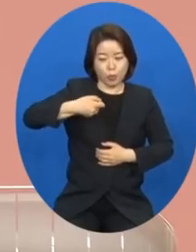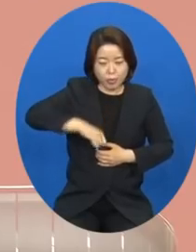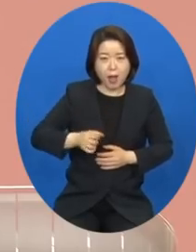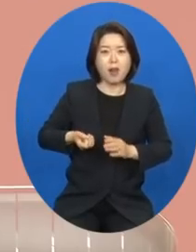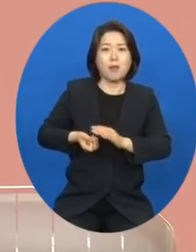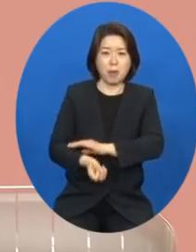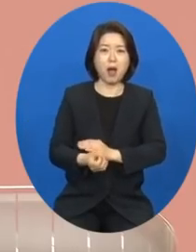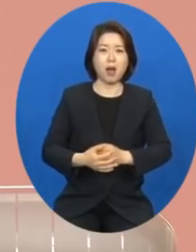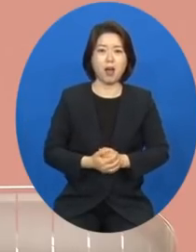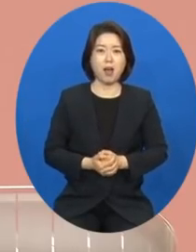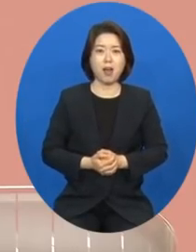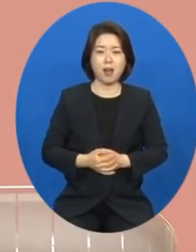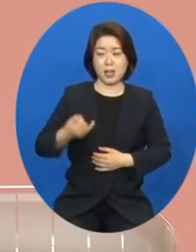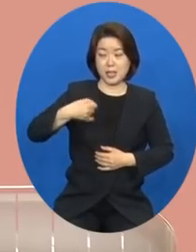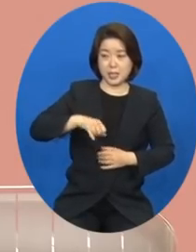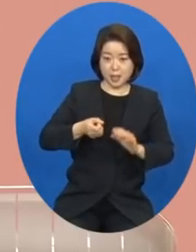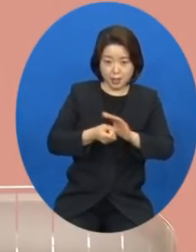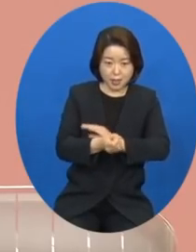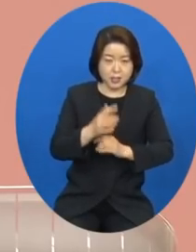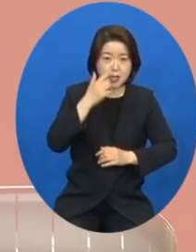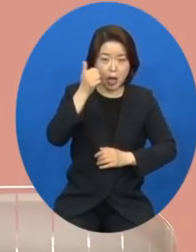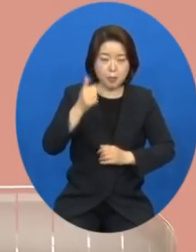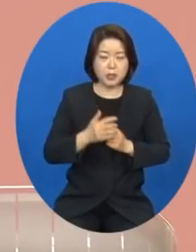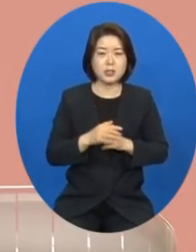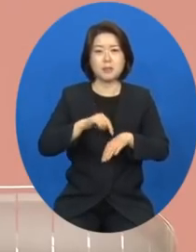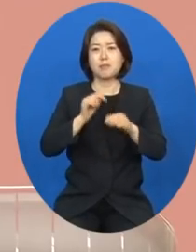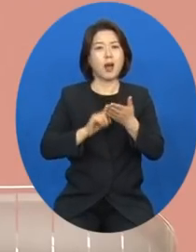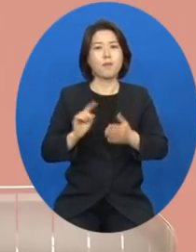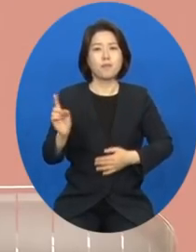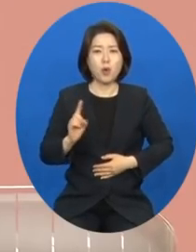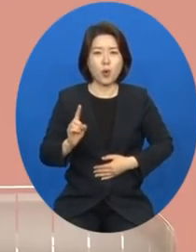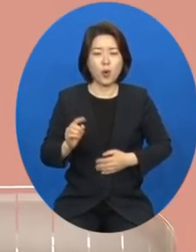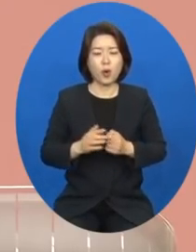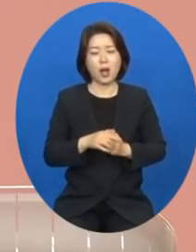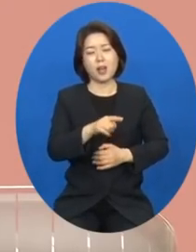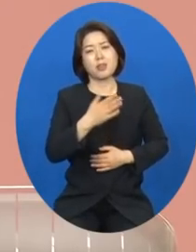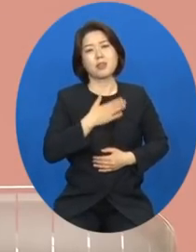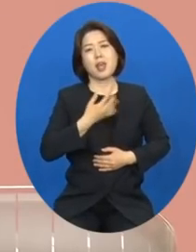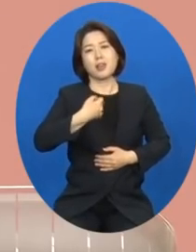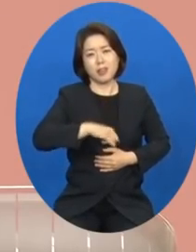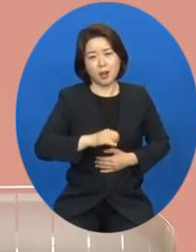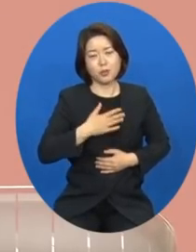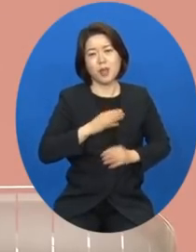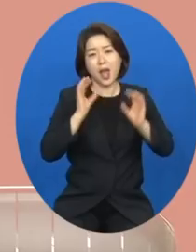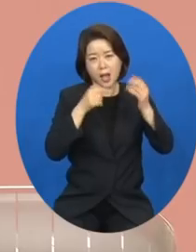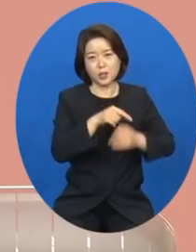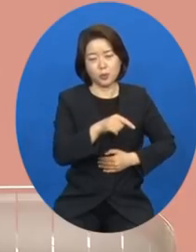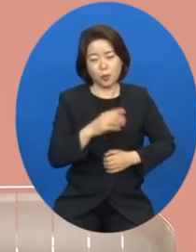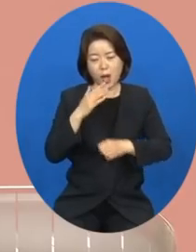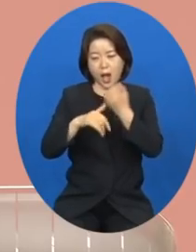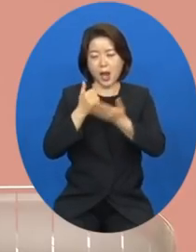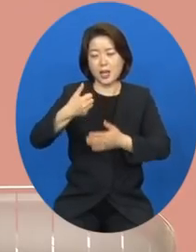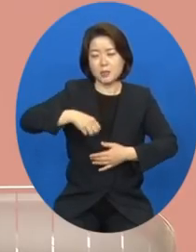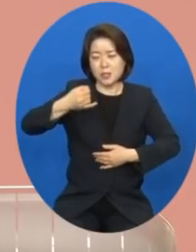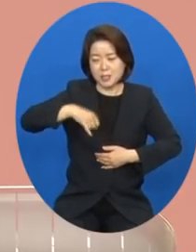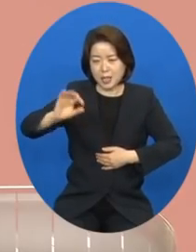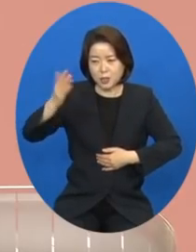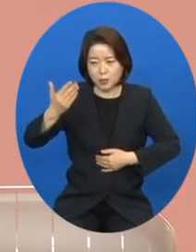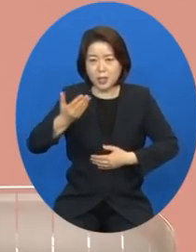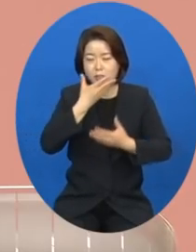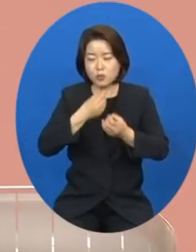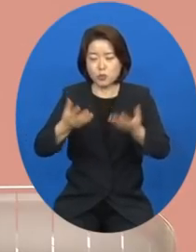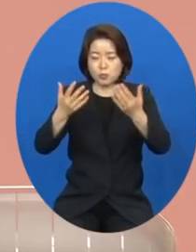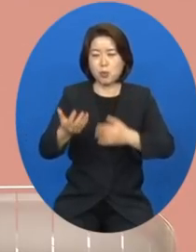딸을 낳았을 때에 이 아버지가 이런 마음이 든 거예요 이 딸도 이 아이도 하나님의 자녀가 되는 축복을 하나님